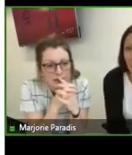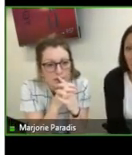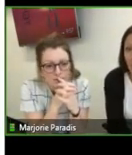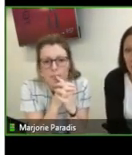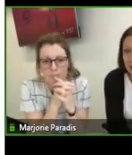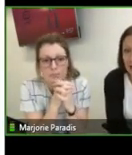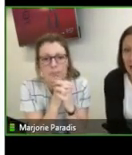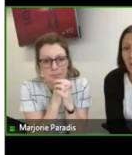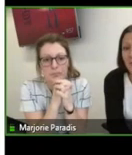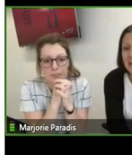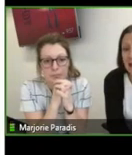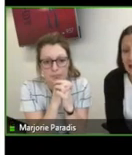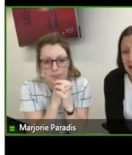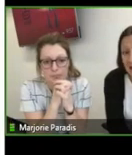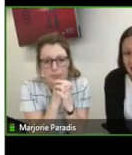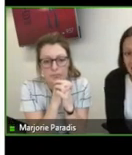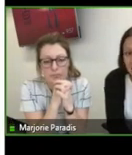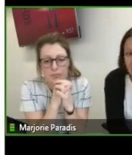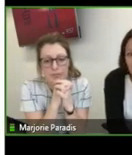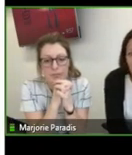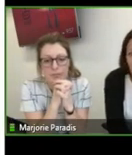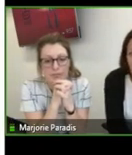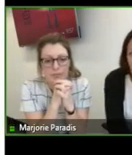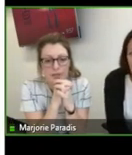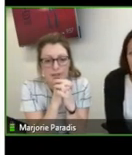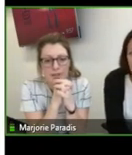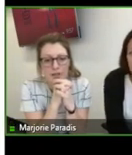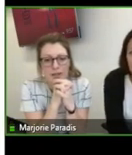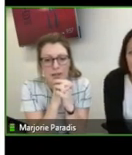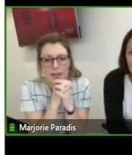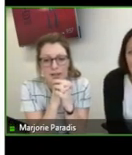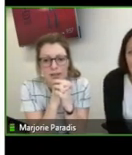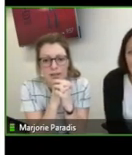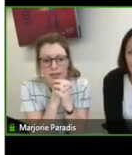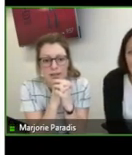donc monurl.ca, webinaire clic. Donc,